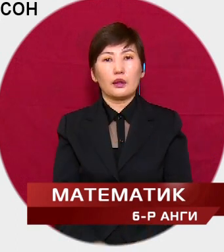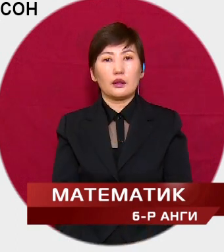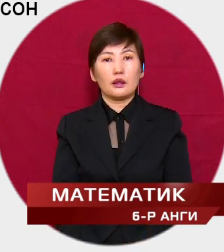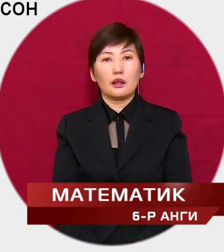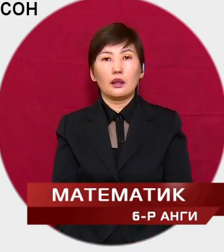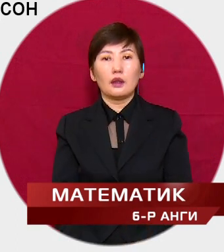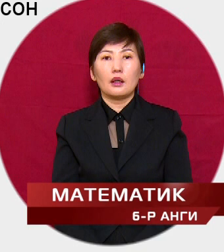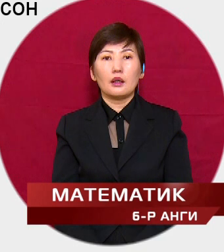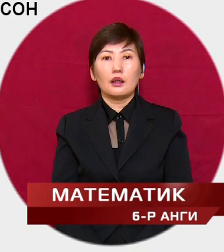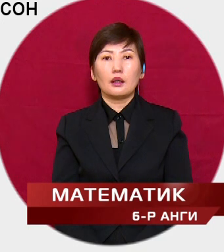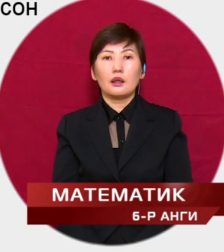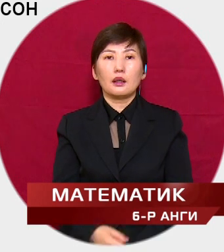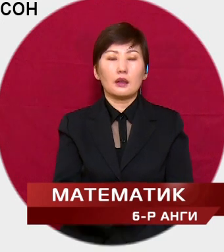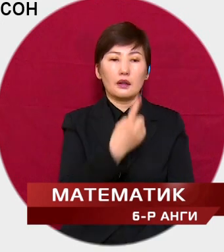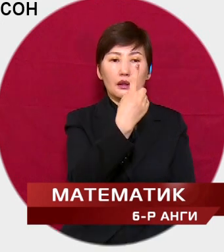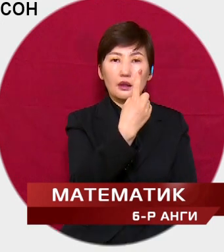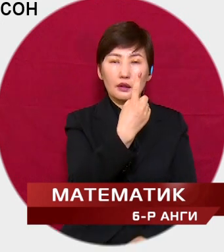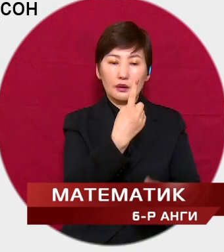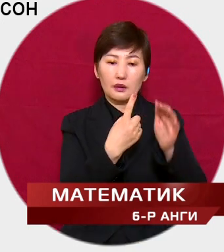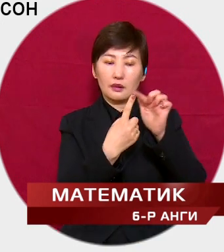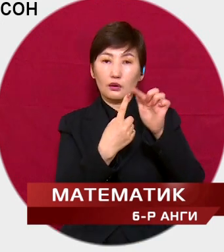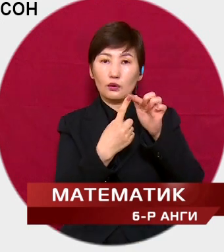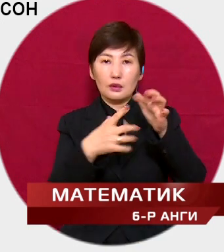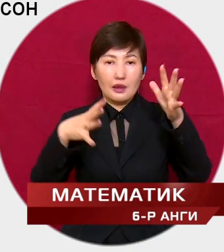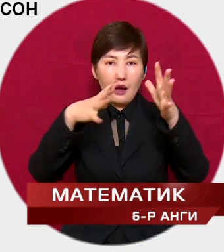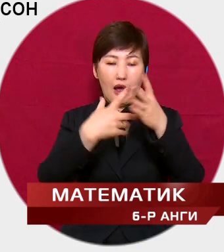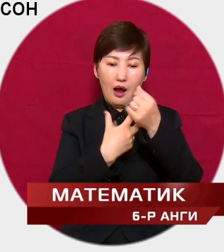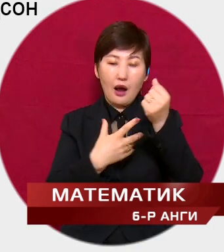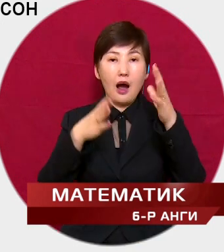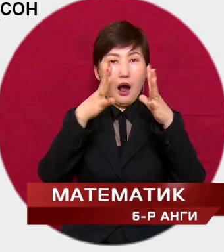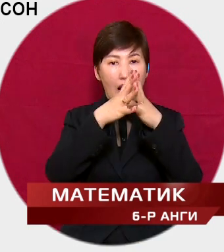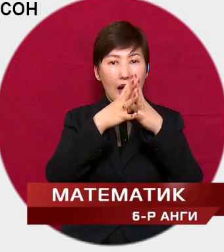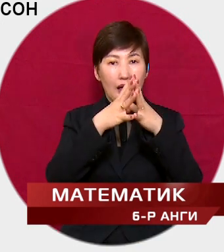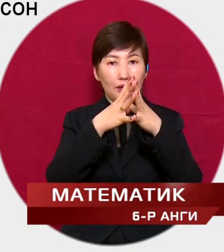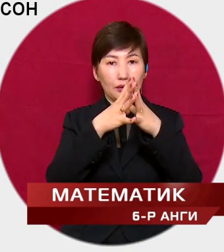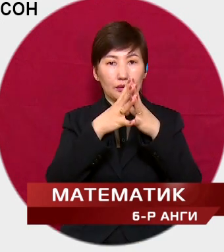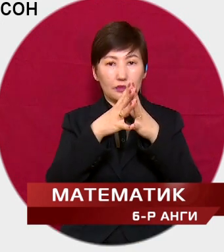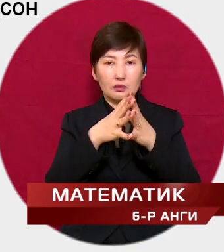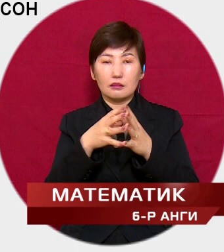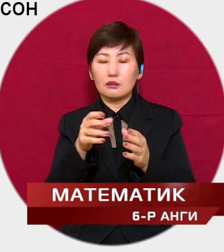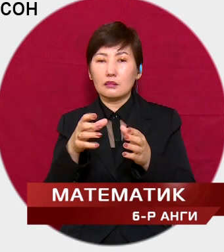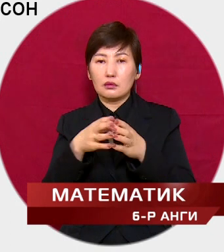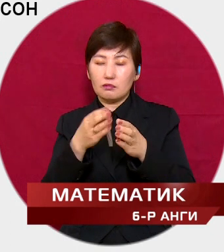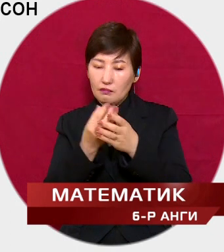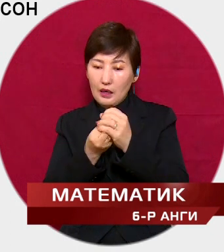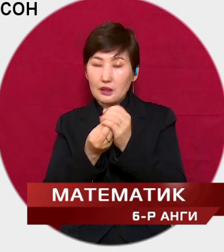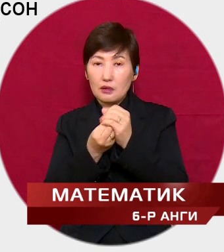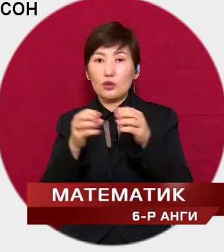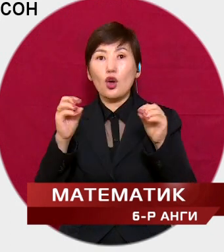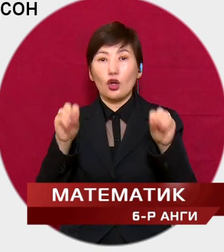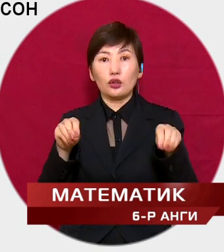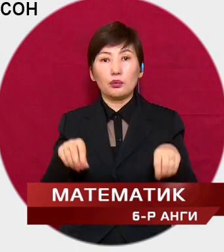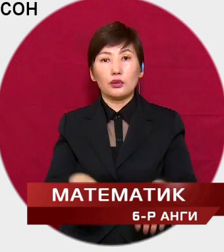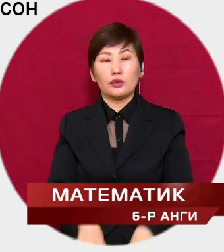ойлцсон. Түлхүүр нь бол нийтээ нэг дүрс нь бол 10 хүнийг одоо төлөөлсөн байна гэсэн үг. За тэгэхээр эндээс бид